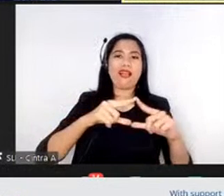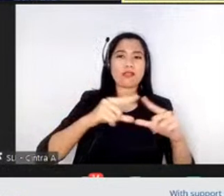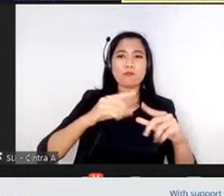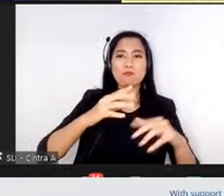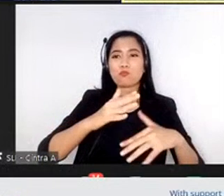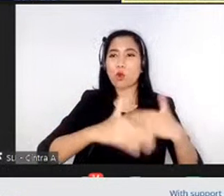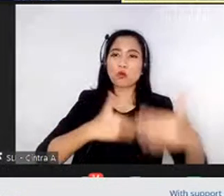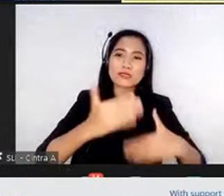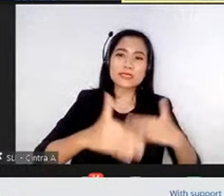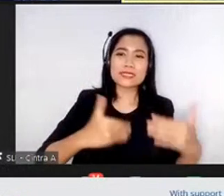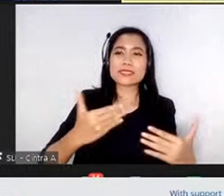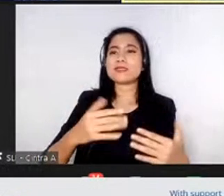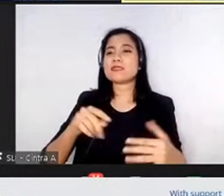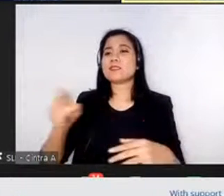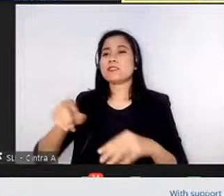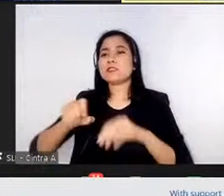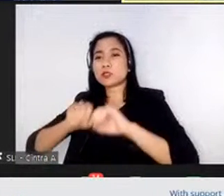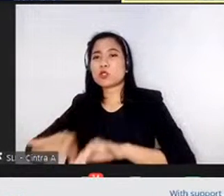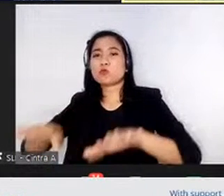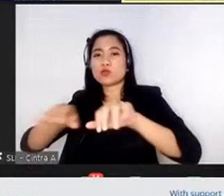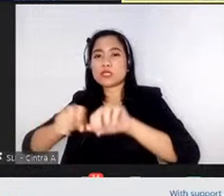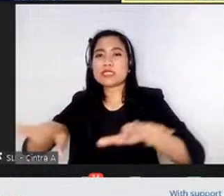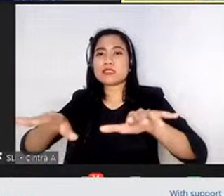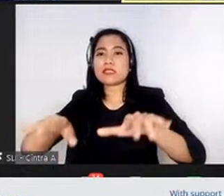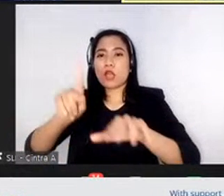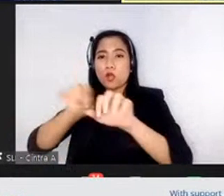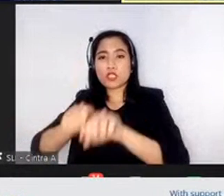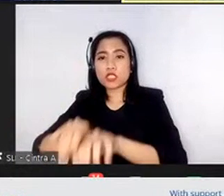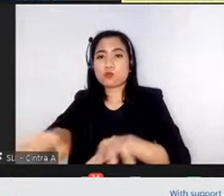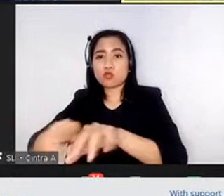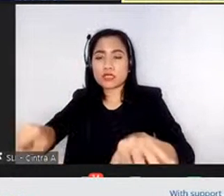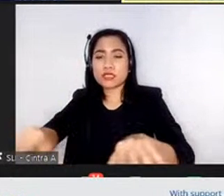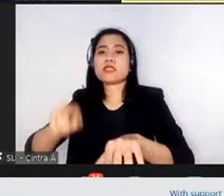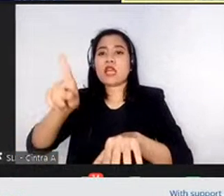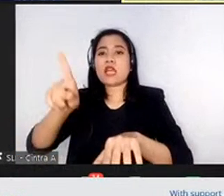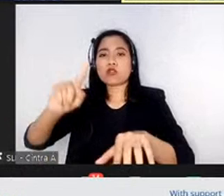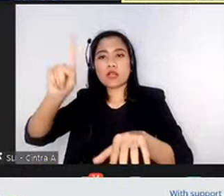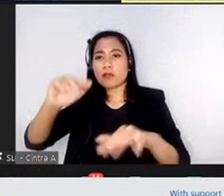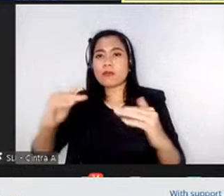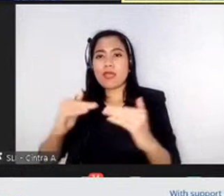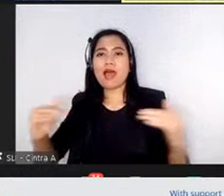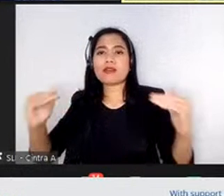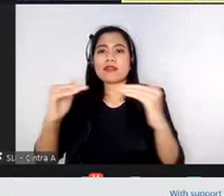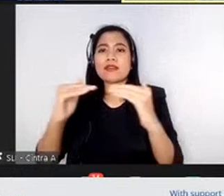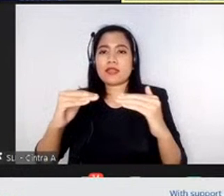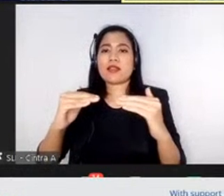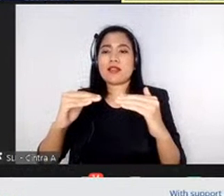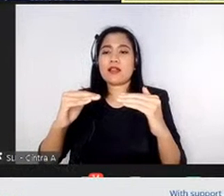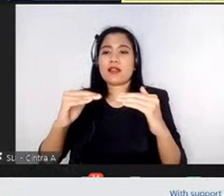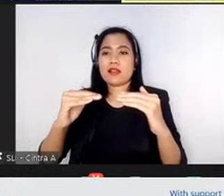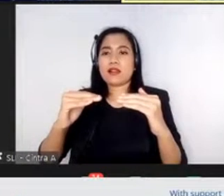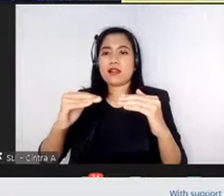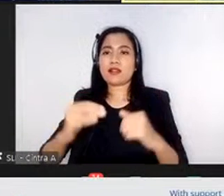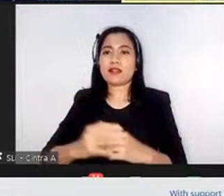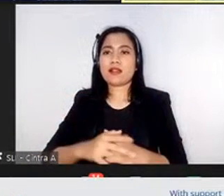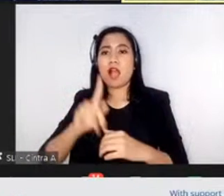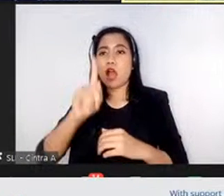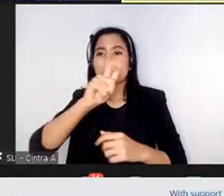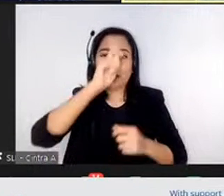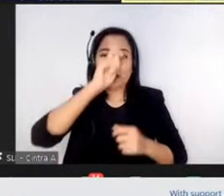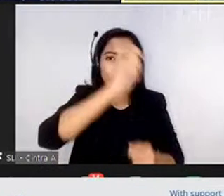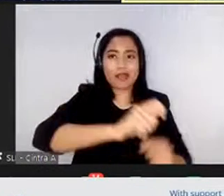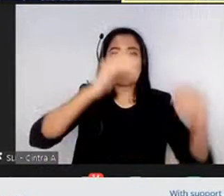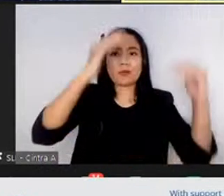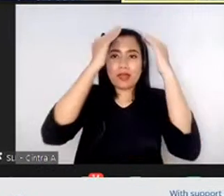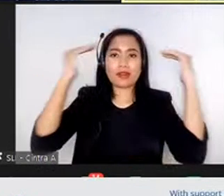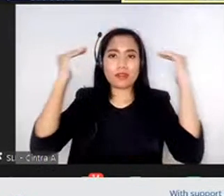diperbaiki kalau didistribusi rantai pasokan yang lebih adil yang lebih menghargai Hnya apa eh petani gitu ya untuk